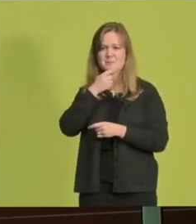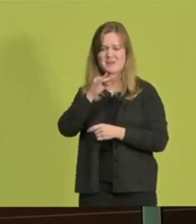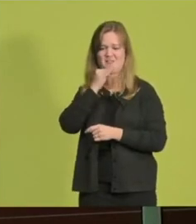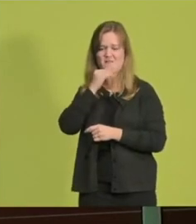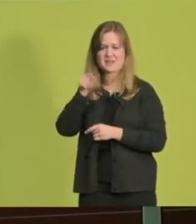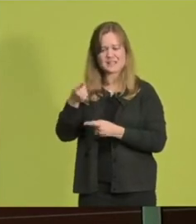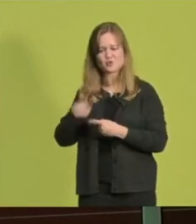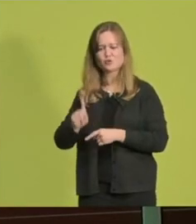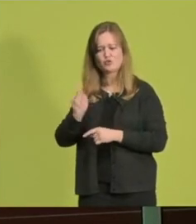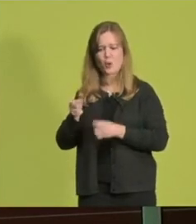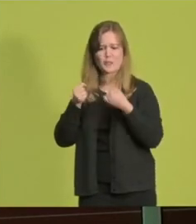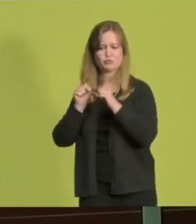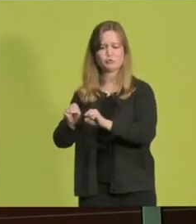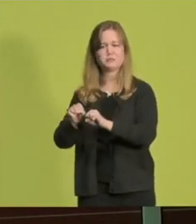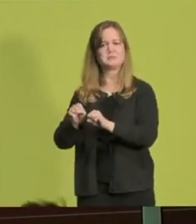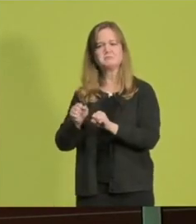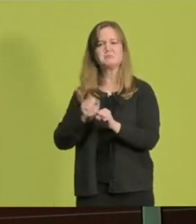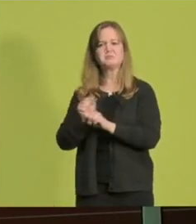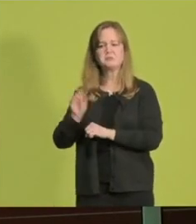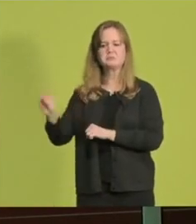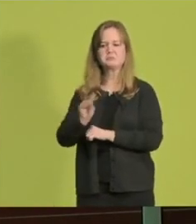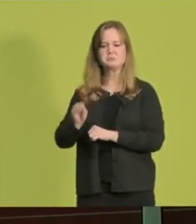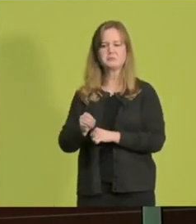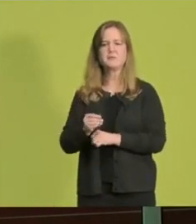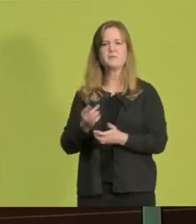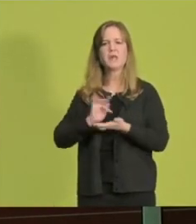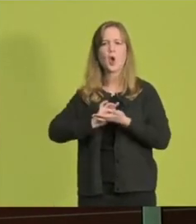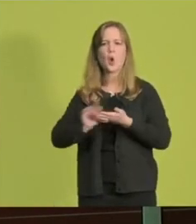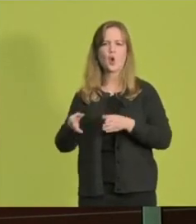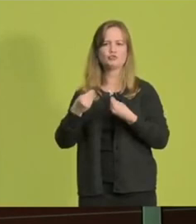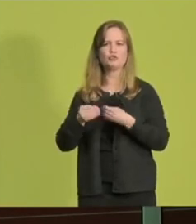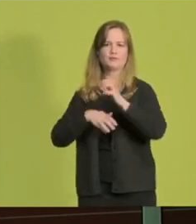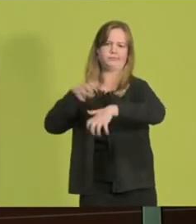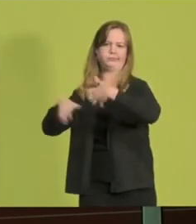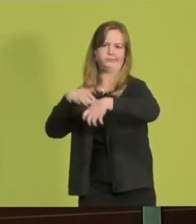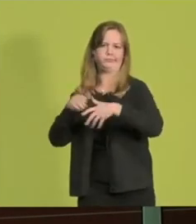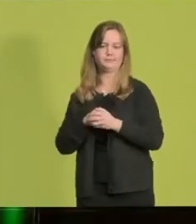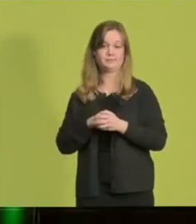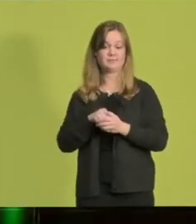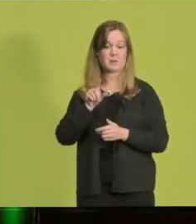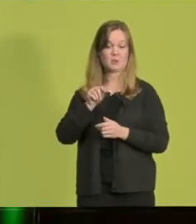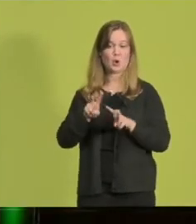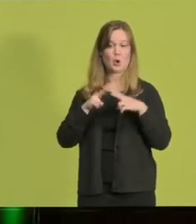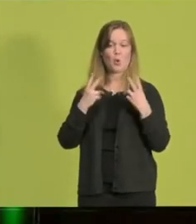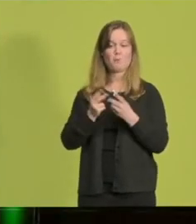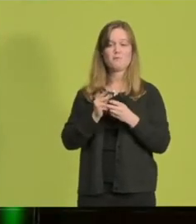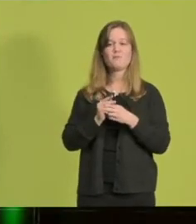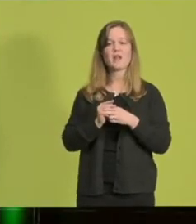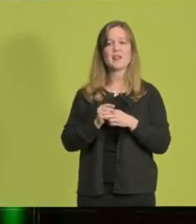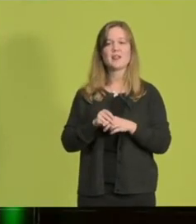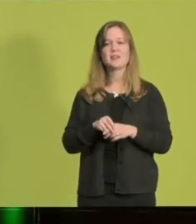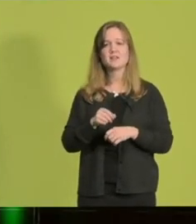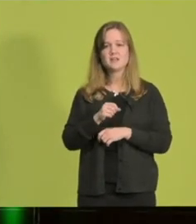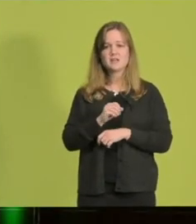soll, selbst da geht man hinein, nur um Rohstoffe zu gewinnen. Umweltkriminalität, auch ein super wichtiges